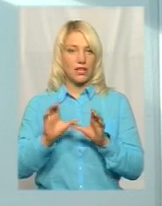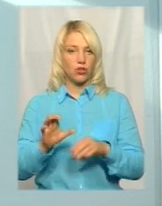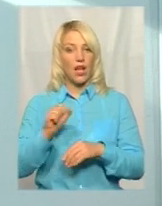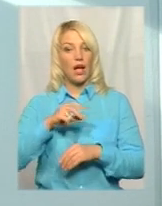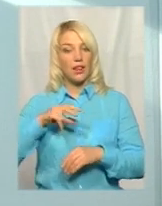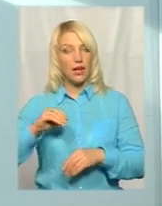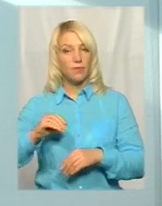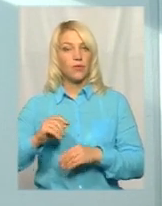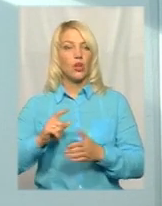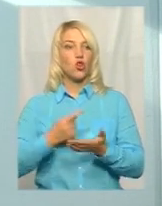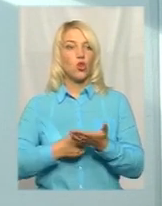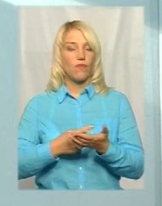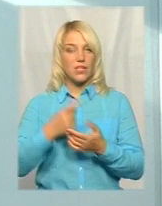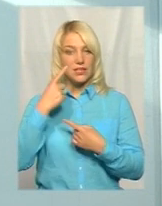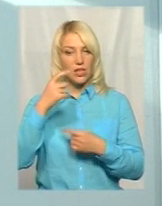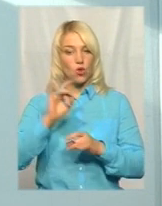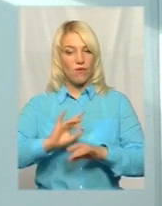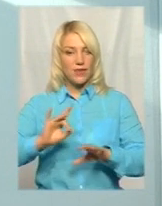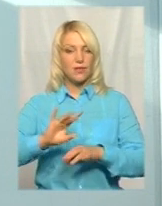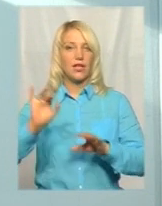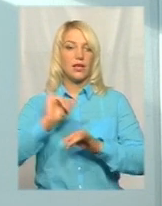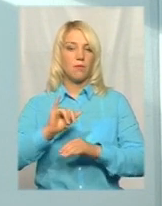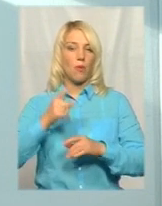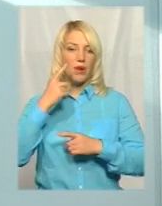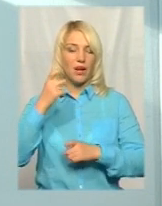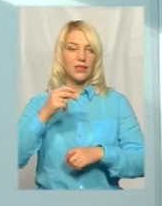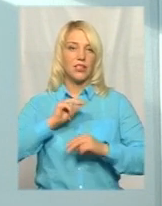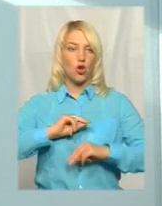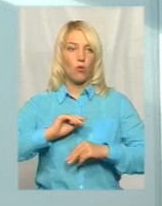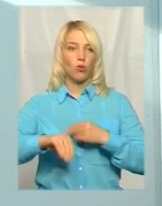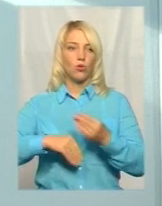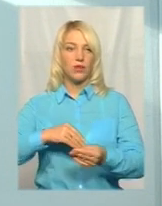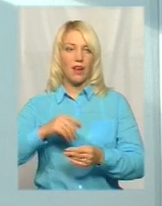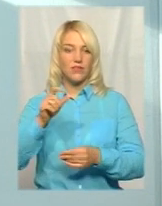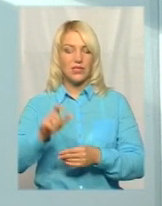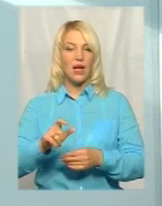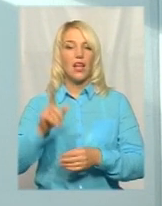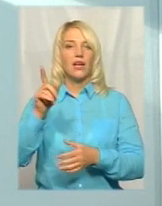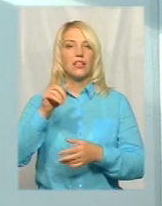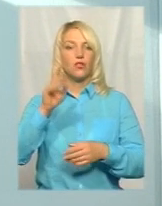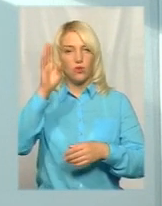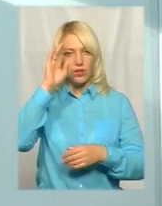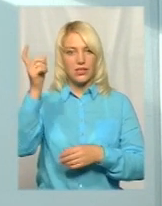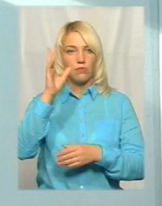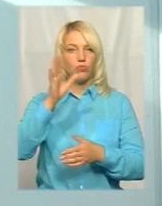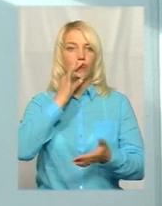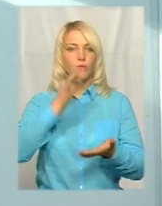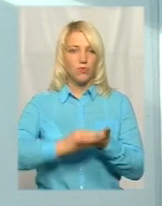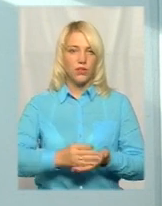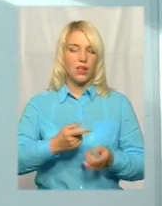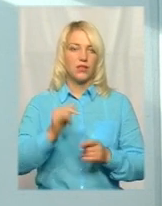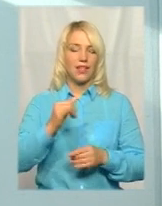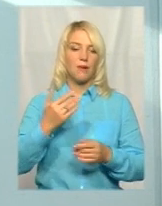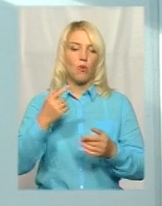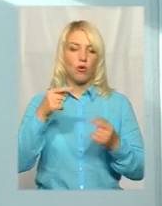але довести до відома і попередити роботодавця, все одно відповідальність він буде нести за це. І навіть є, от по цьому